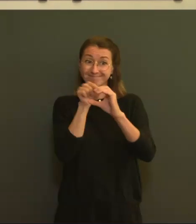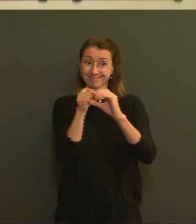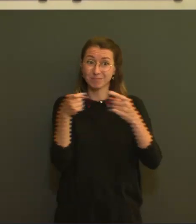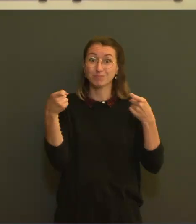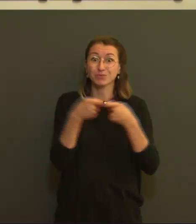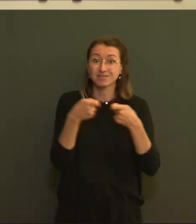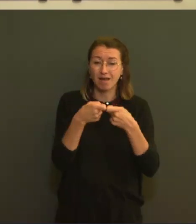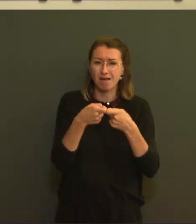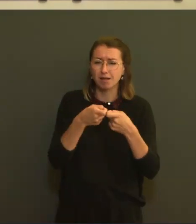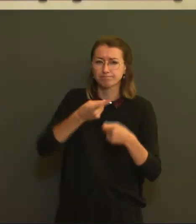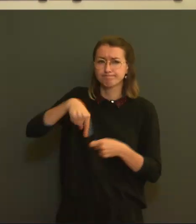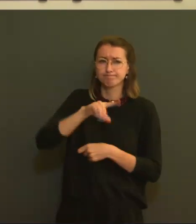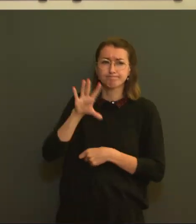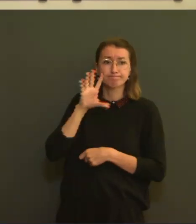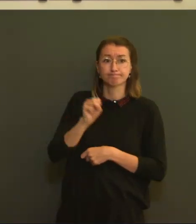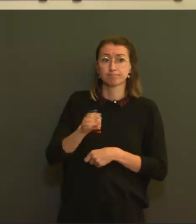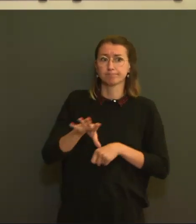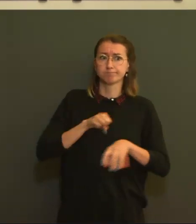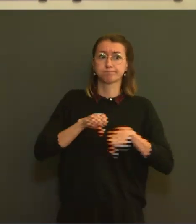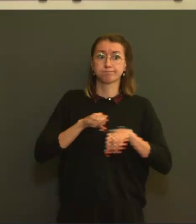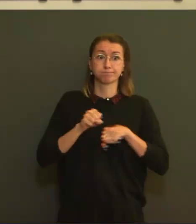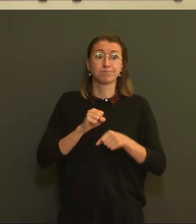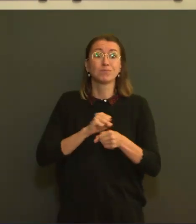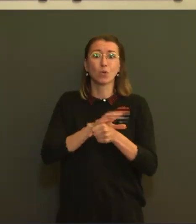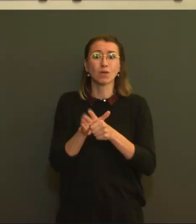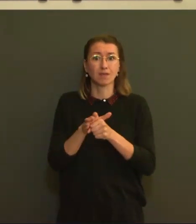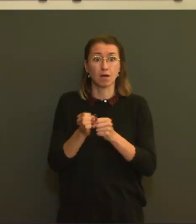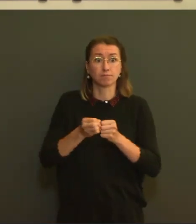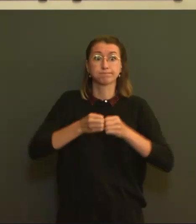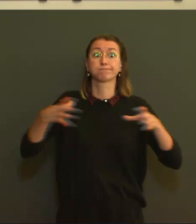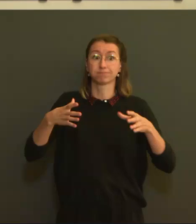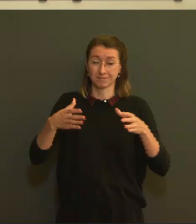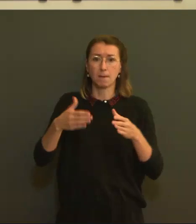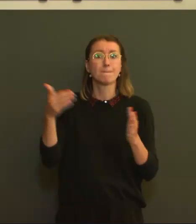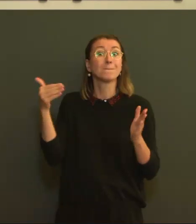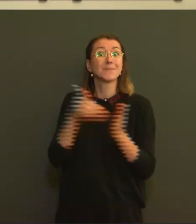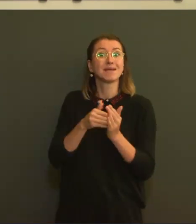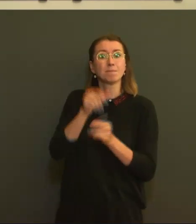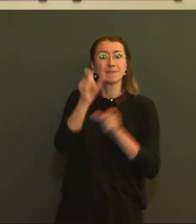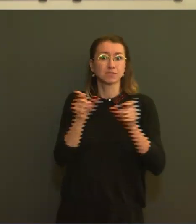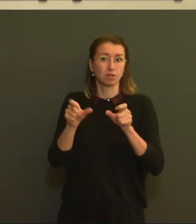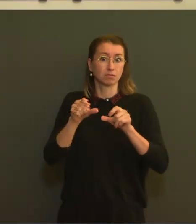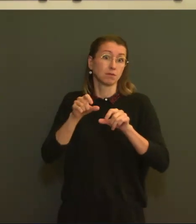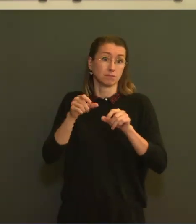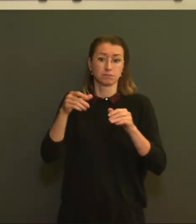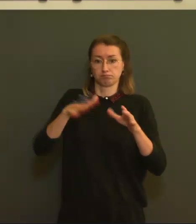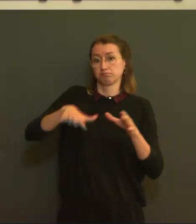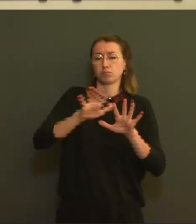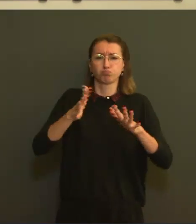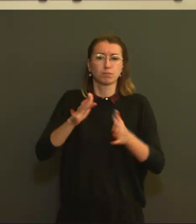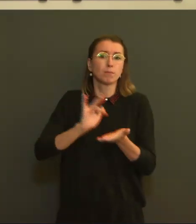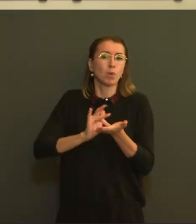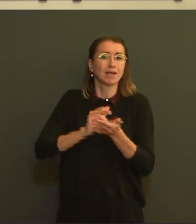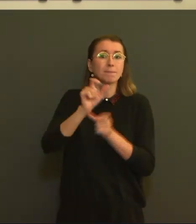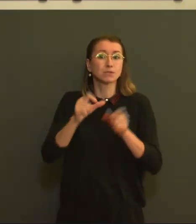avec désormais 12 tests pour 1000 habitants par jour, ce qui est en ligne avec la moyenne belge. En même temps,